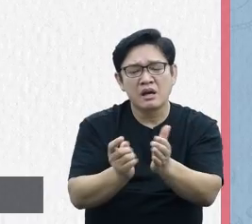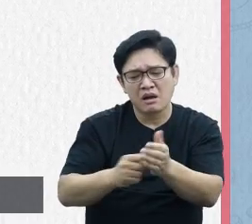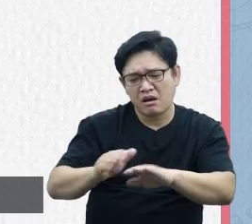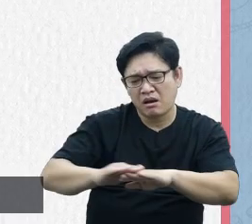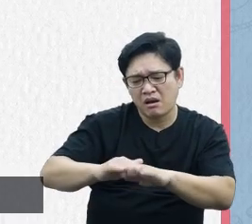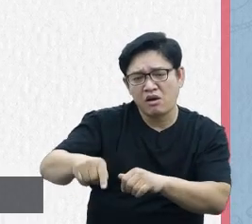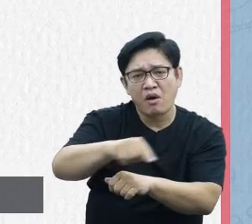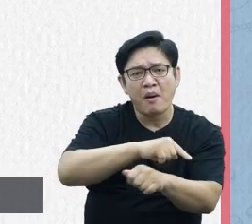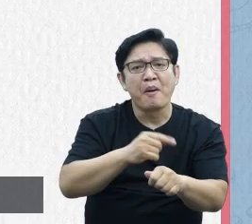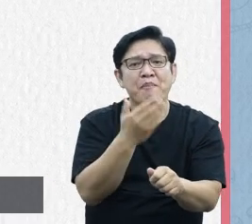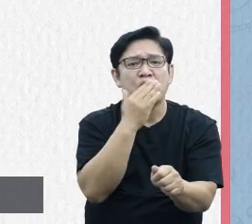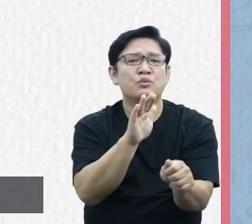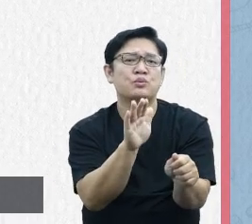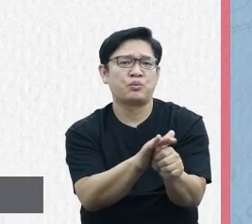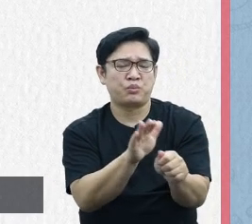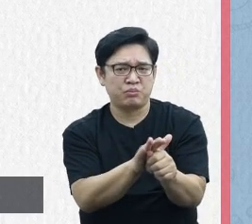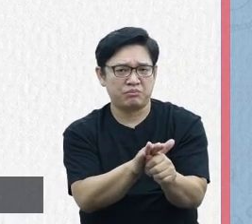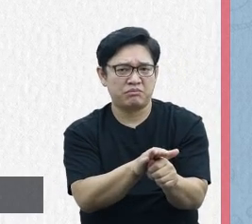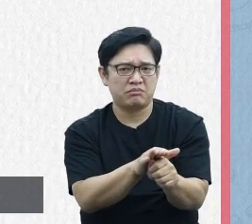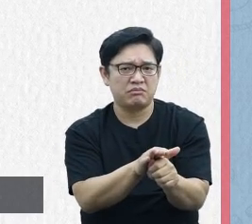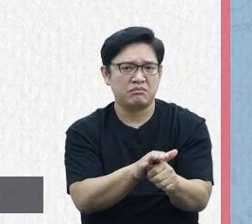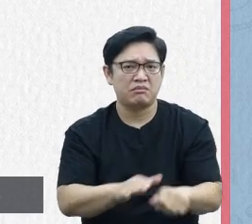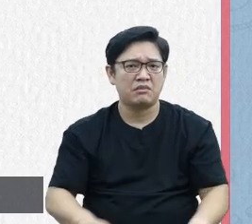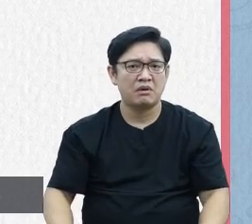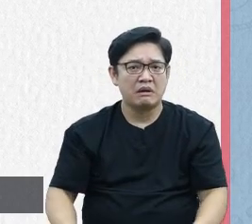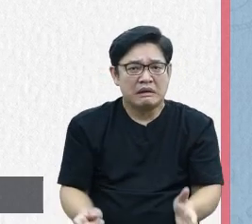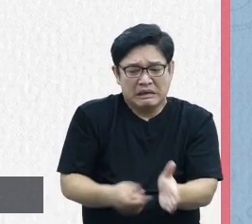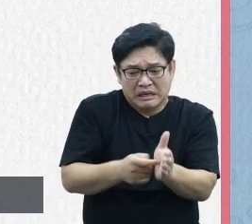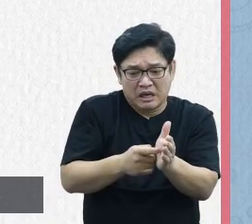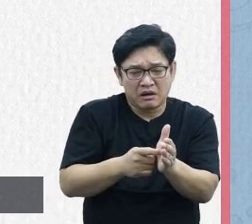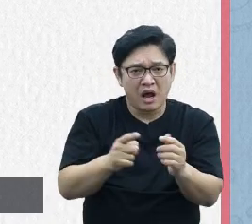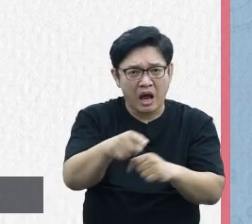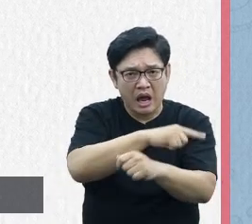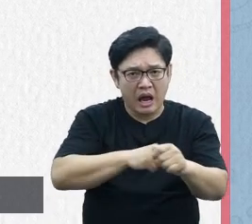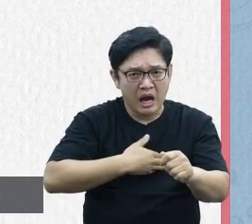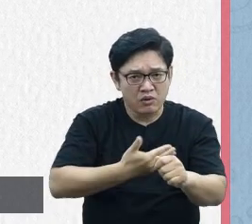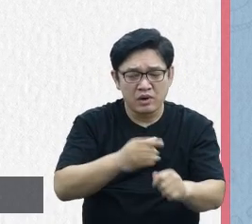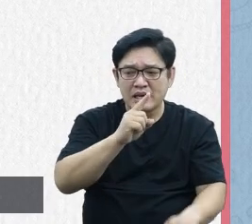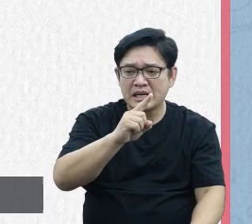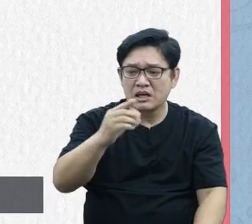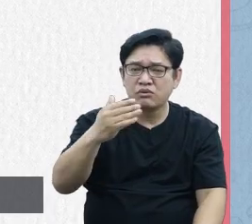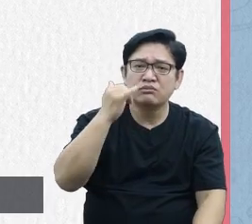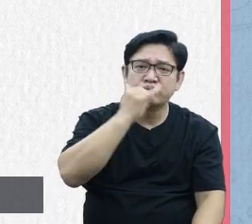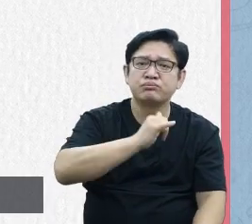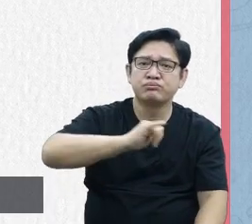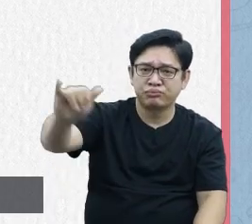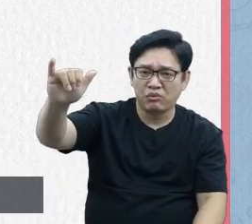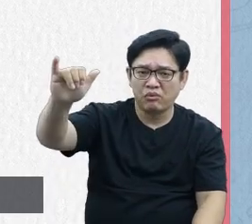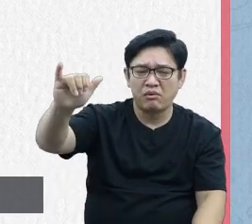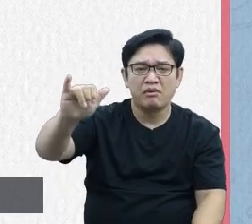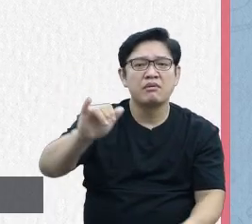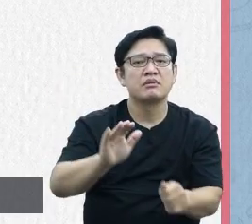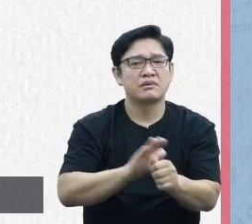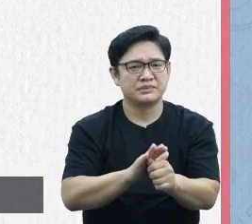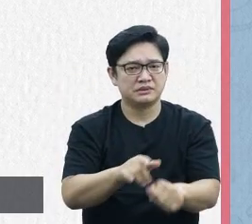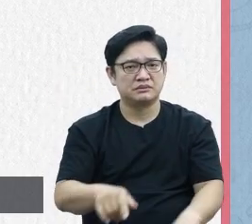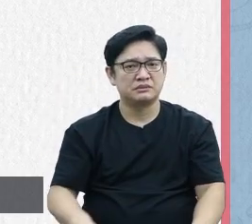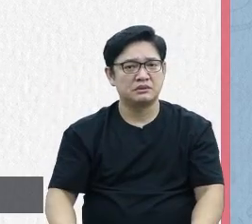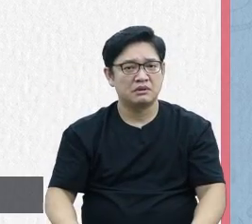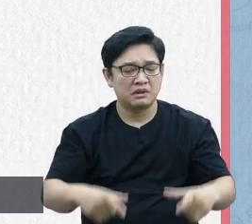때 장애인이 신속하게 대처할 수 있도록 응급 상황을 알리고 119에 신고하는